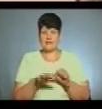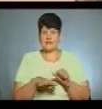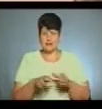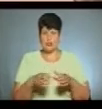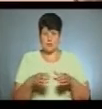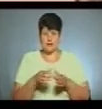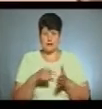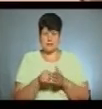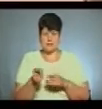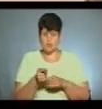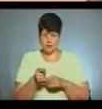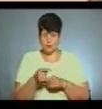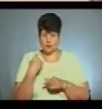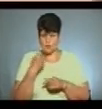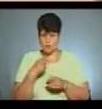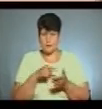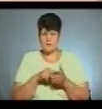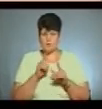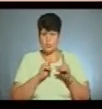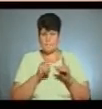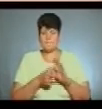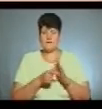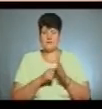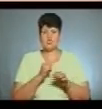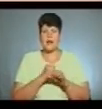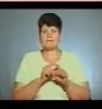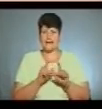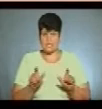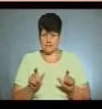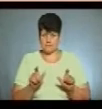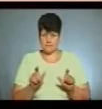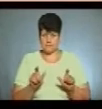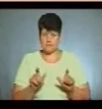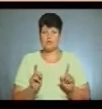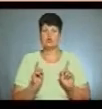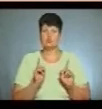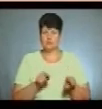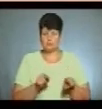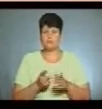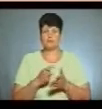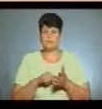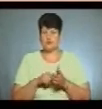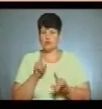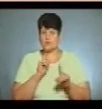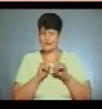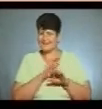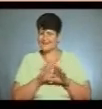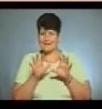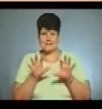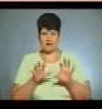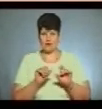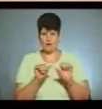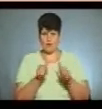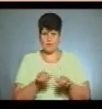міста Тернополя в особі Тернопільської міської ради приміщення аптеки, таким чином Тернопільською міською радою незаконно